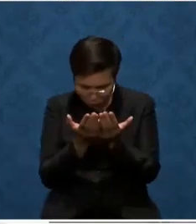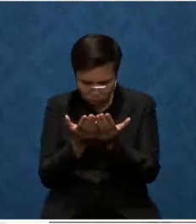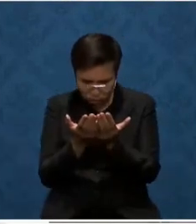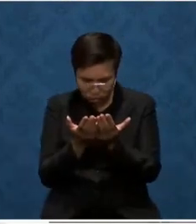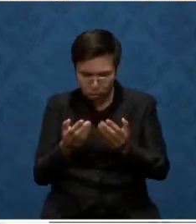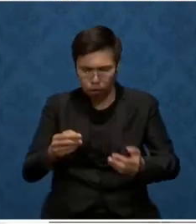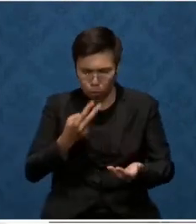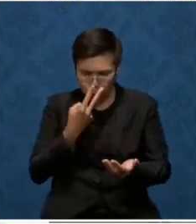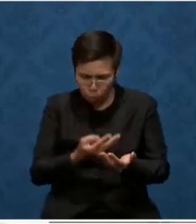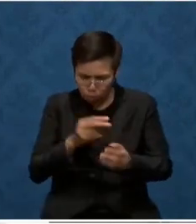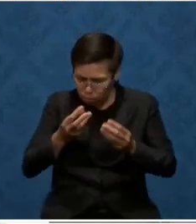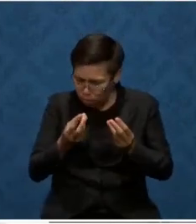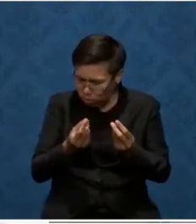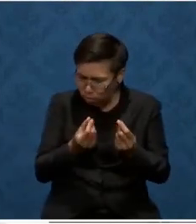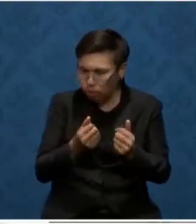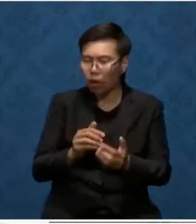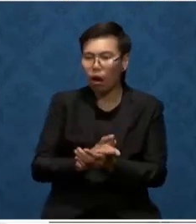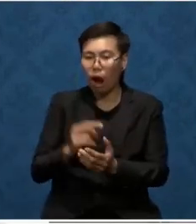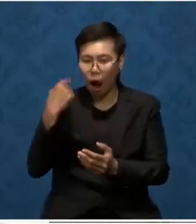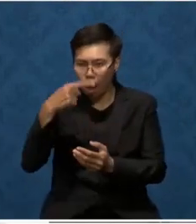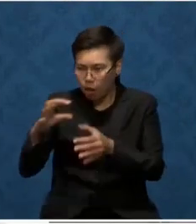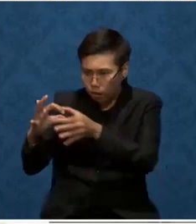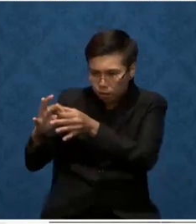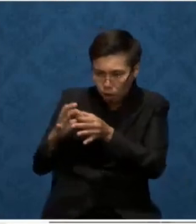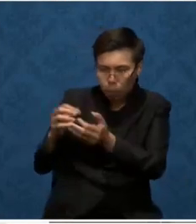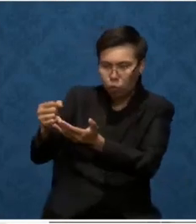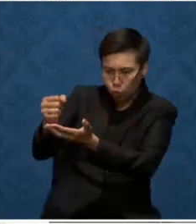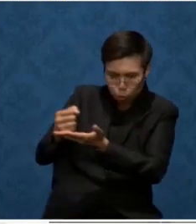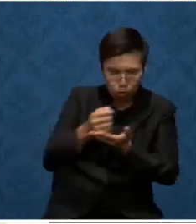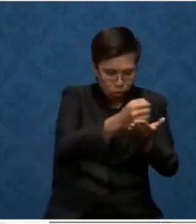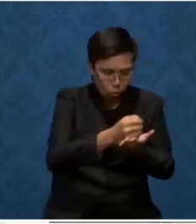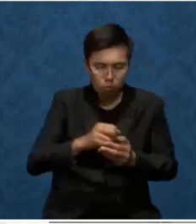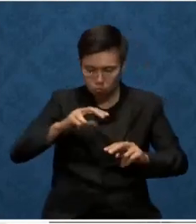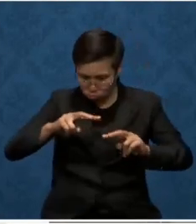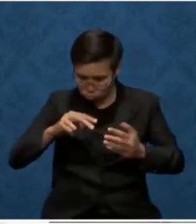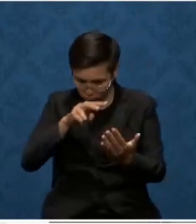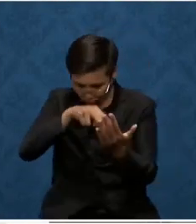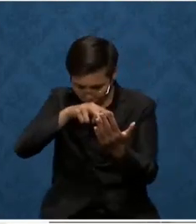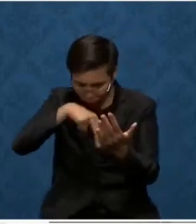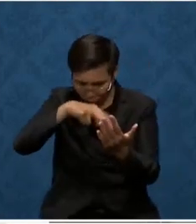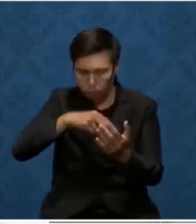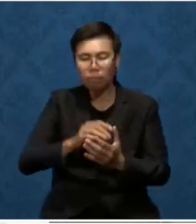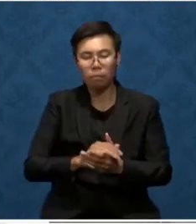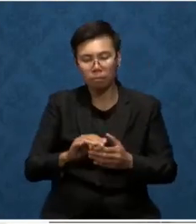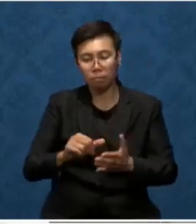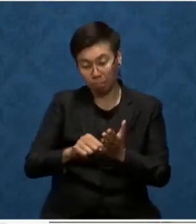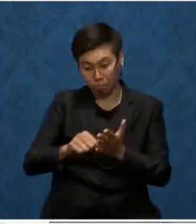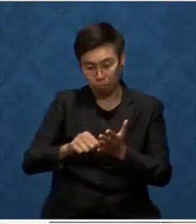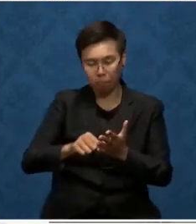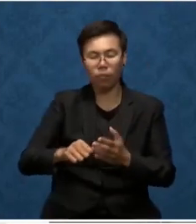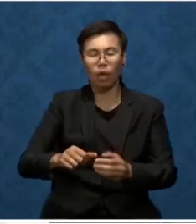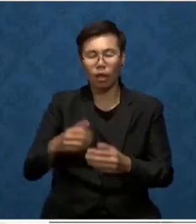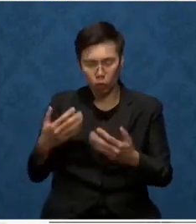เกี่ยวข้องไปชี้แจงและได้มีการแก้ไขจากการที่ร่างกายเดิมนั้น